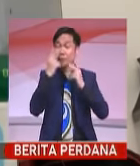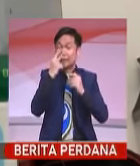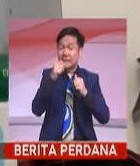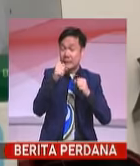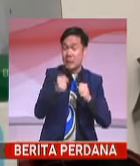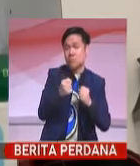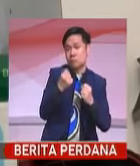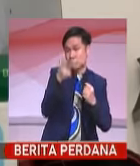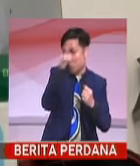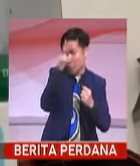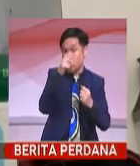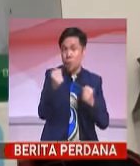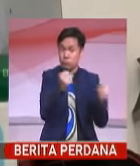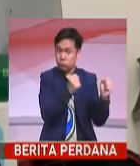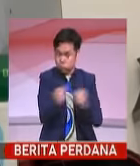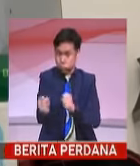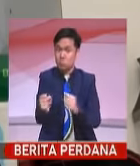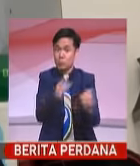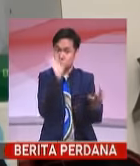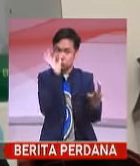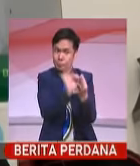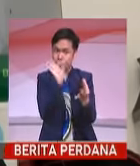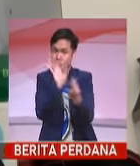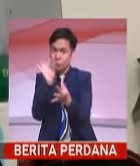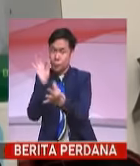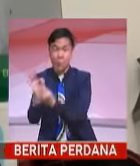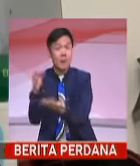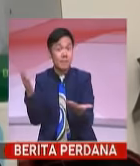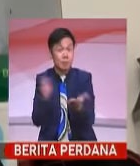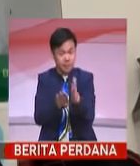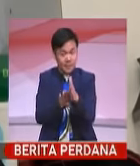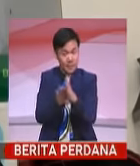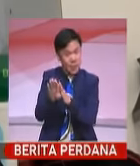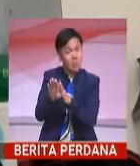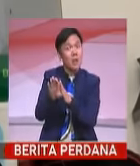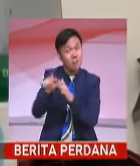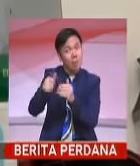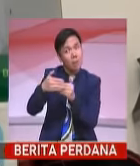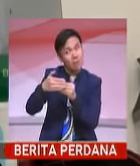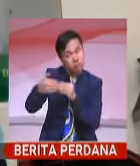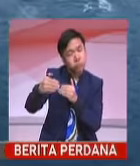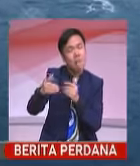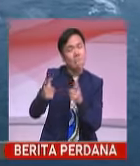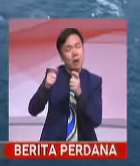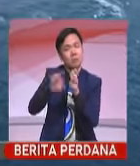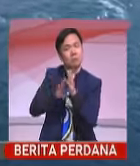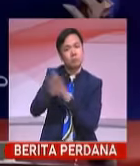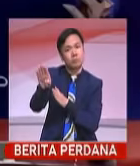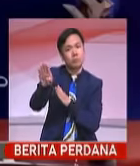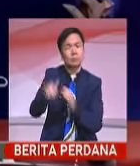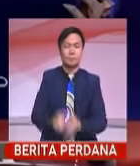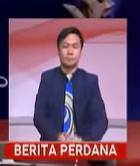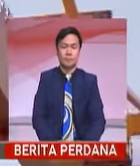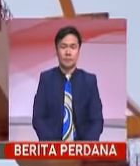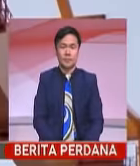langkah-langkah strategik yang telah dilakukan untuk memastikan ekonomi pulih dalam masa terdekat.